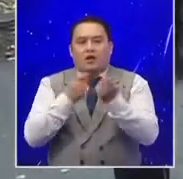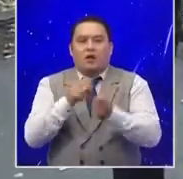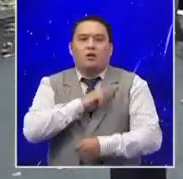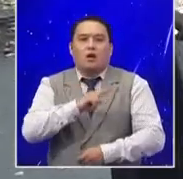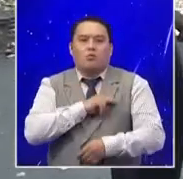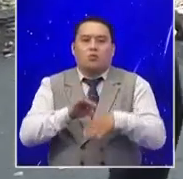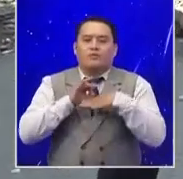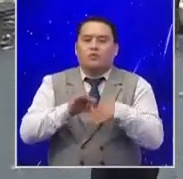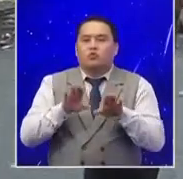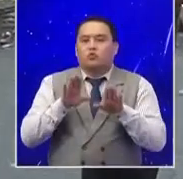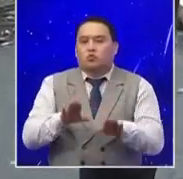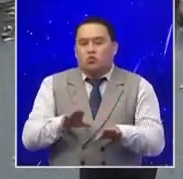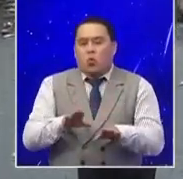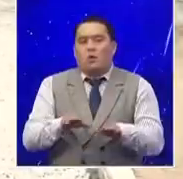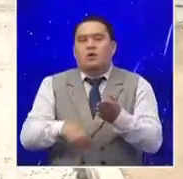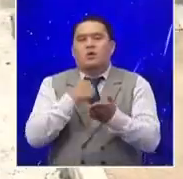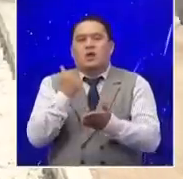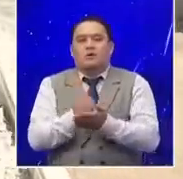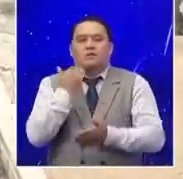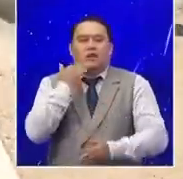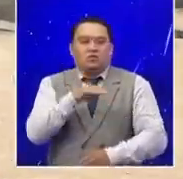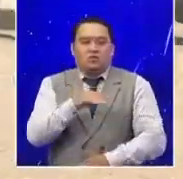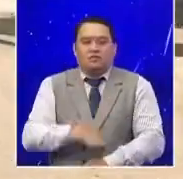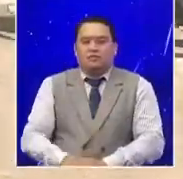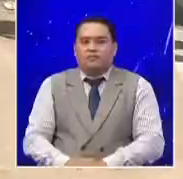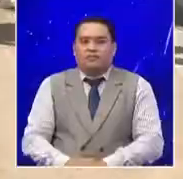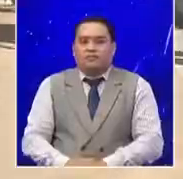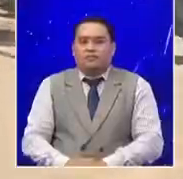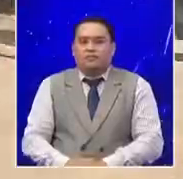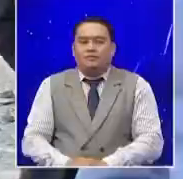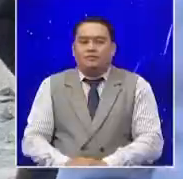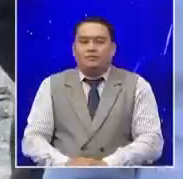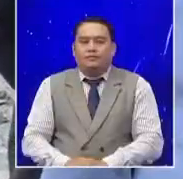должны пройти не только в срок, но и, самое главное, качественно.